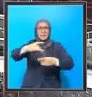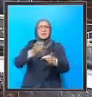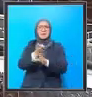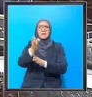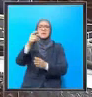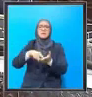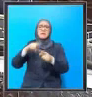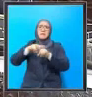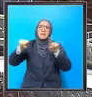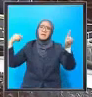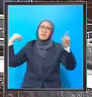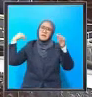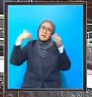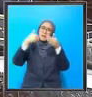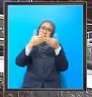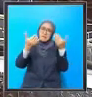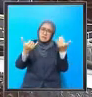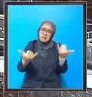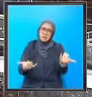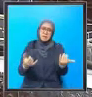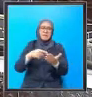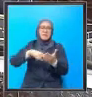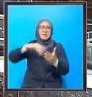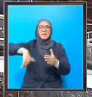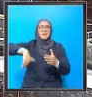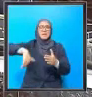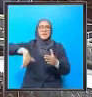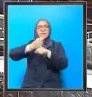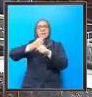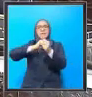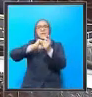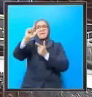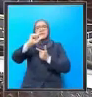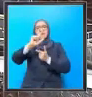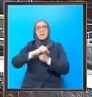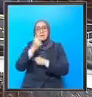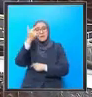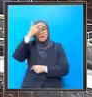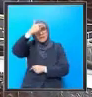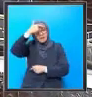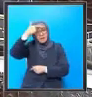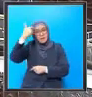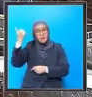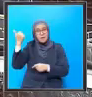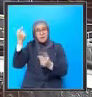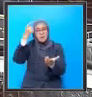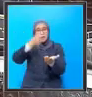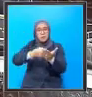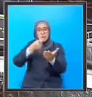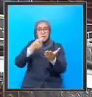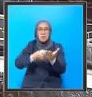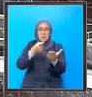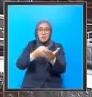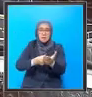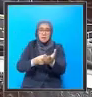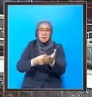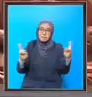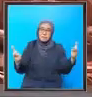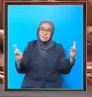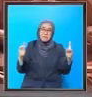ini kita belum dapat kelulusan kuningnya karena udang galah ini